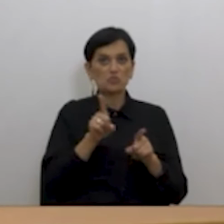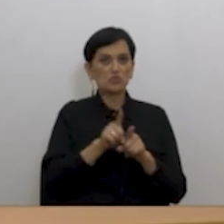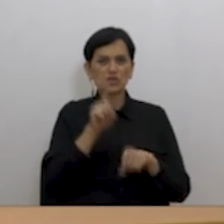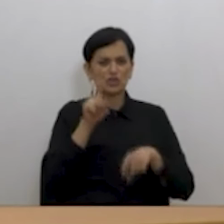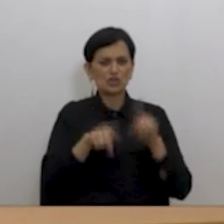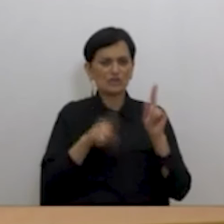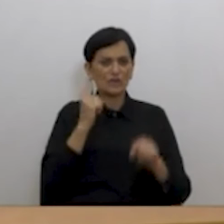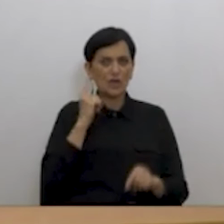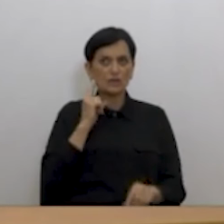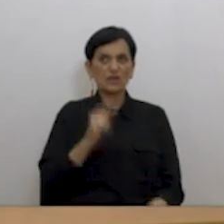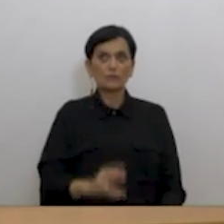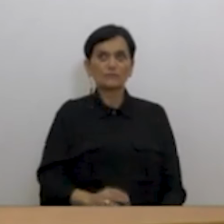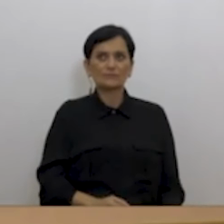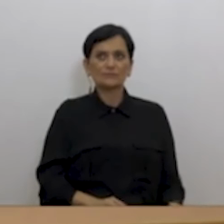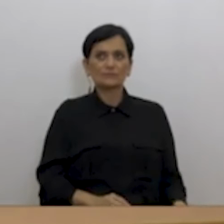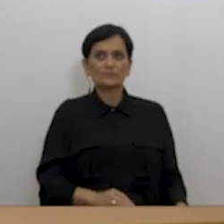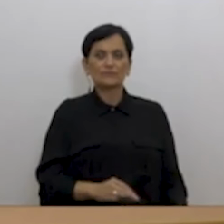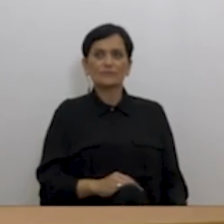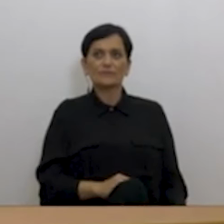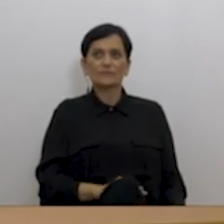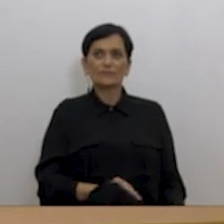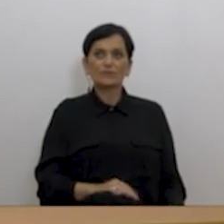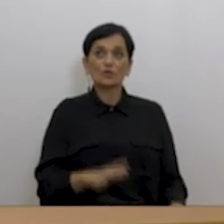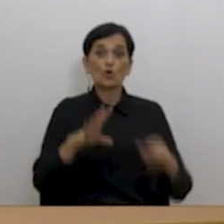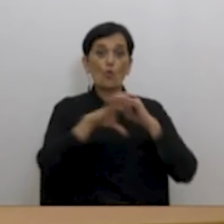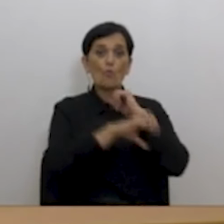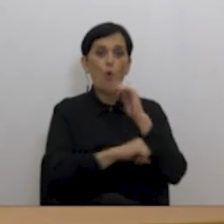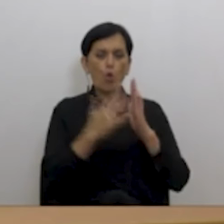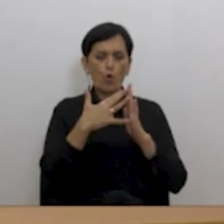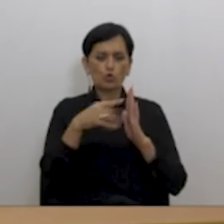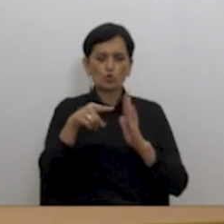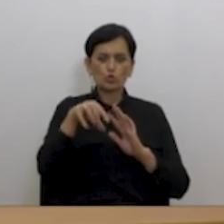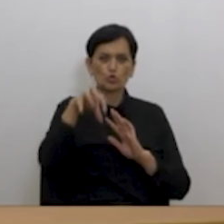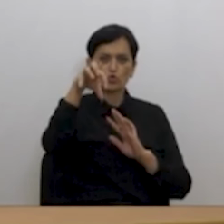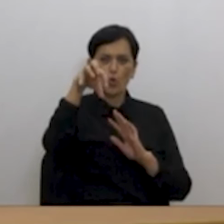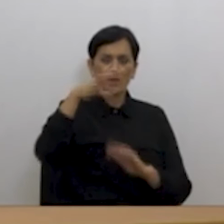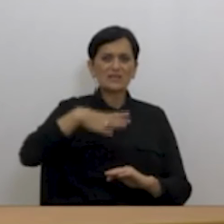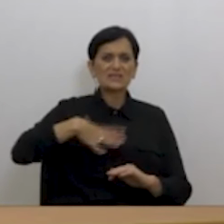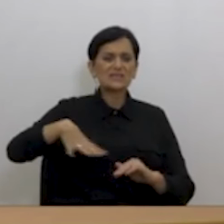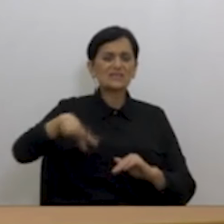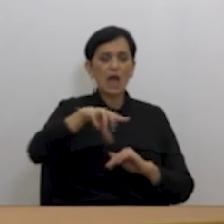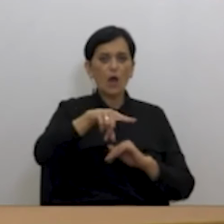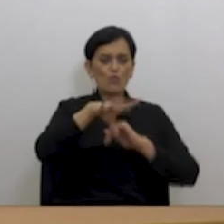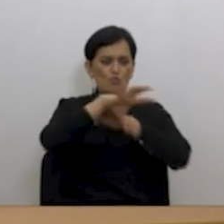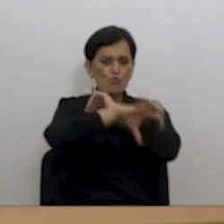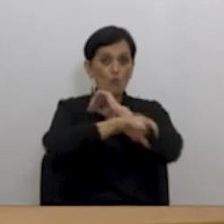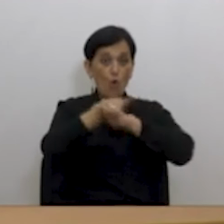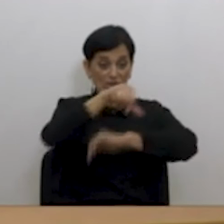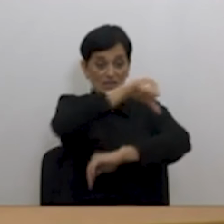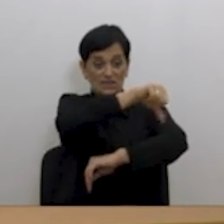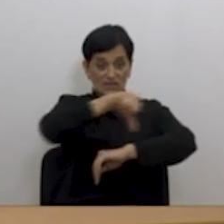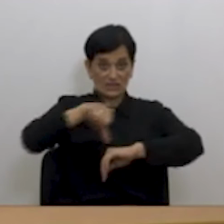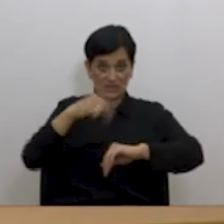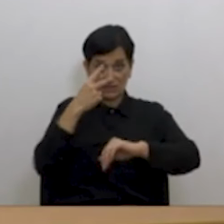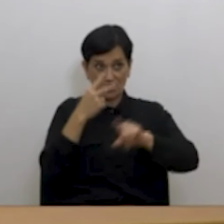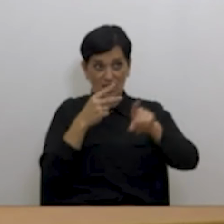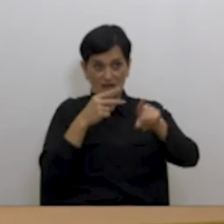შეხვდებათ. ჭიმღა ბოლო სოფელია ხო? საქართველოს სულ ბოლო სოფელია. საზღვარი აგი ხედავთ აი საზღვარი